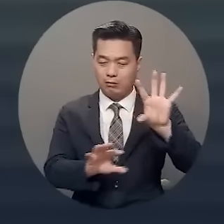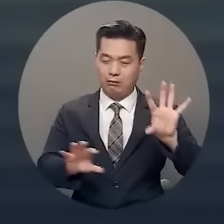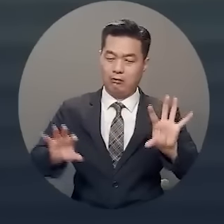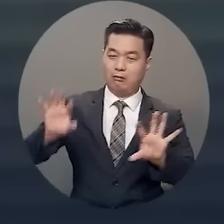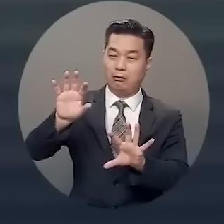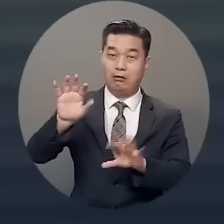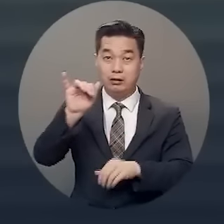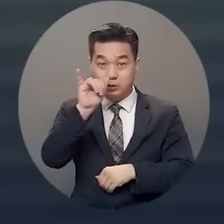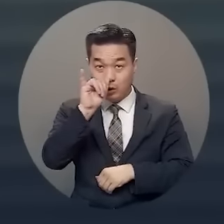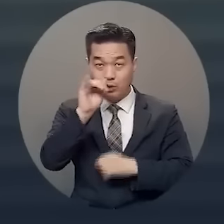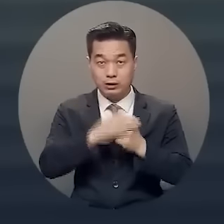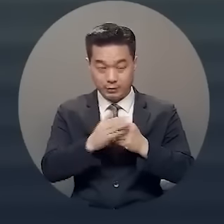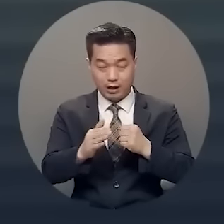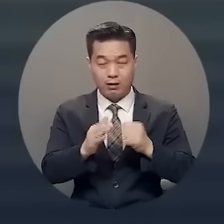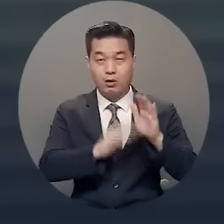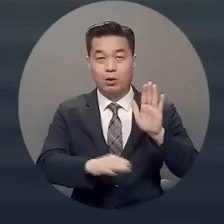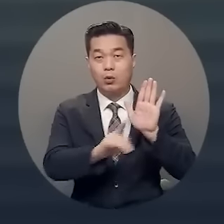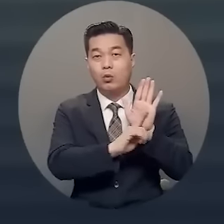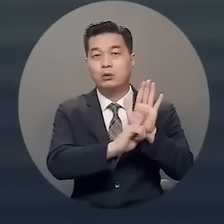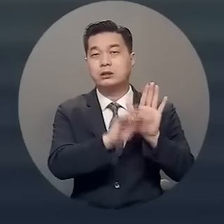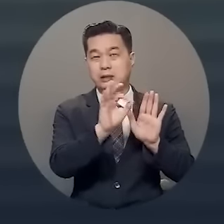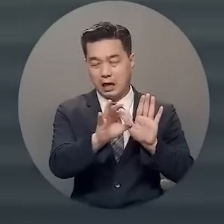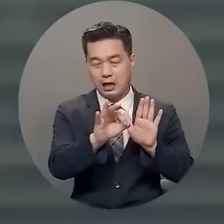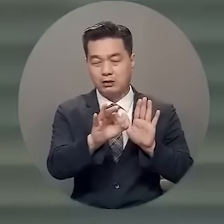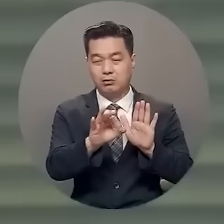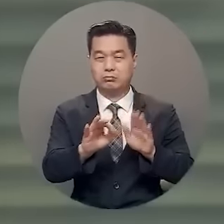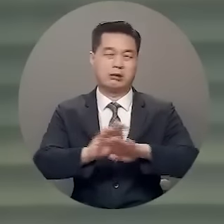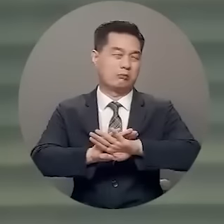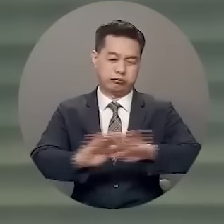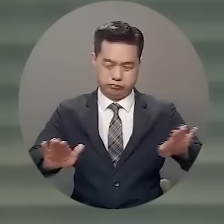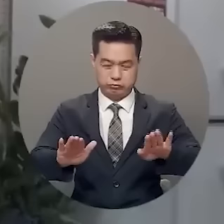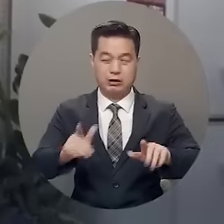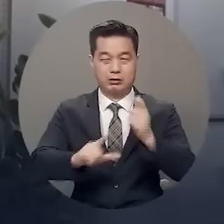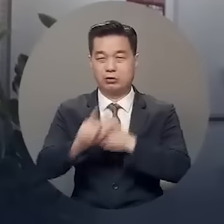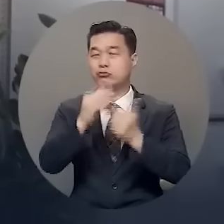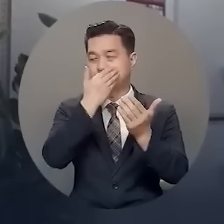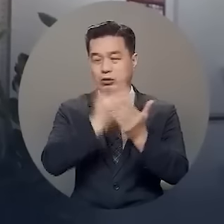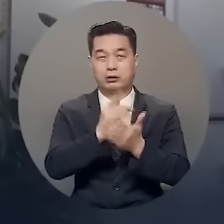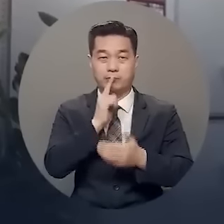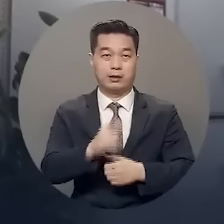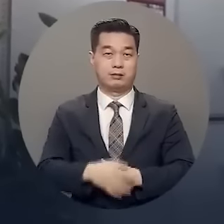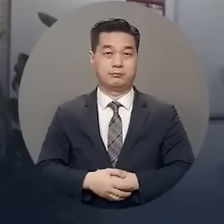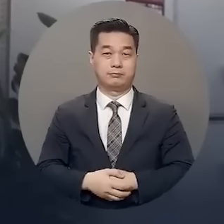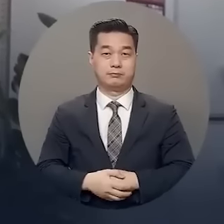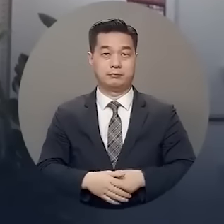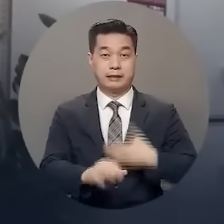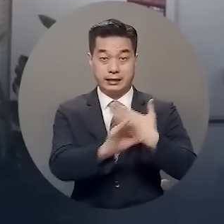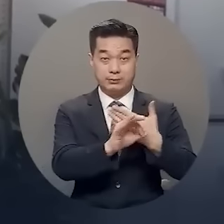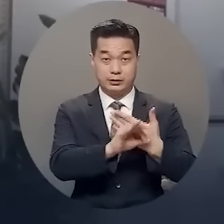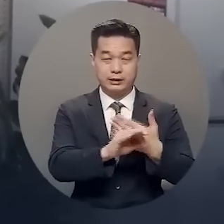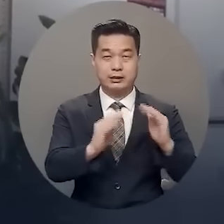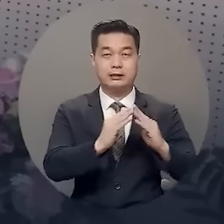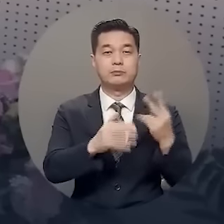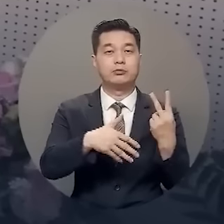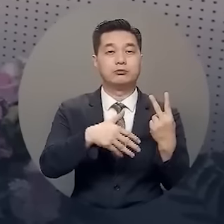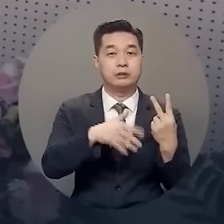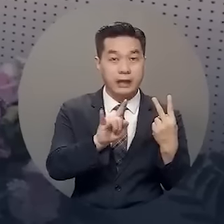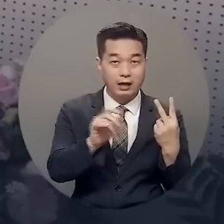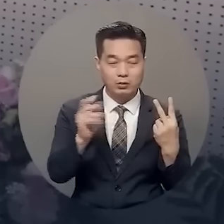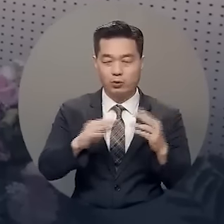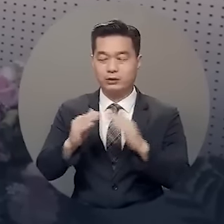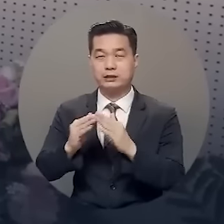현산도 공시 가격 현실화 백지화의 힘을 실었습니다 일시적인 주택자음 어 다주택자들